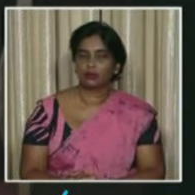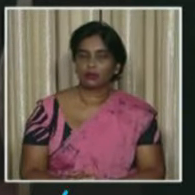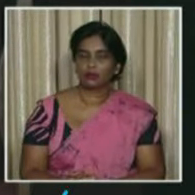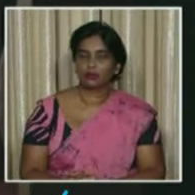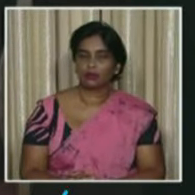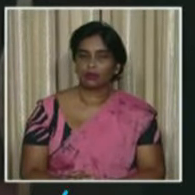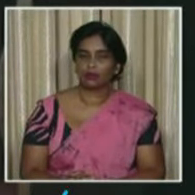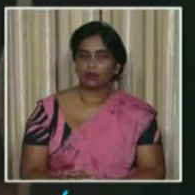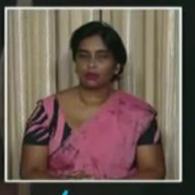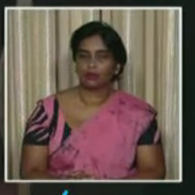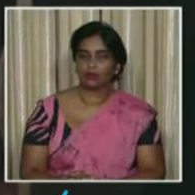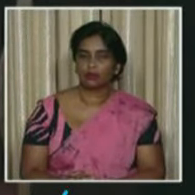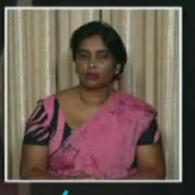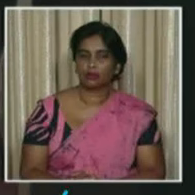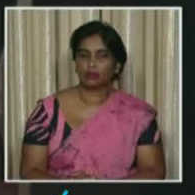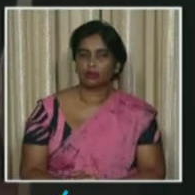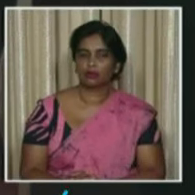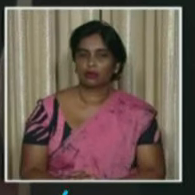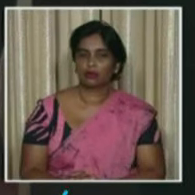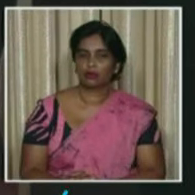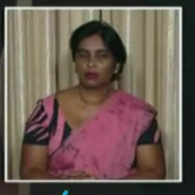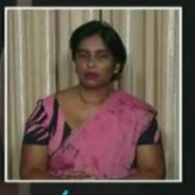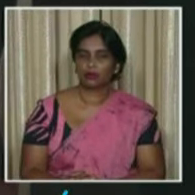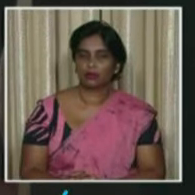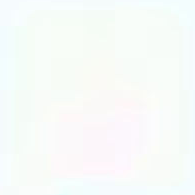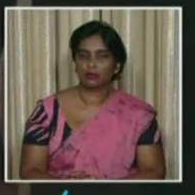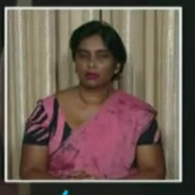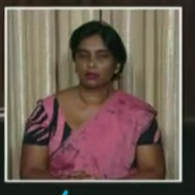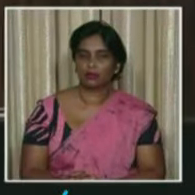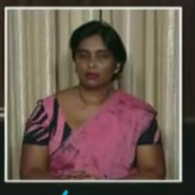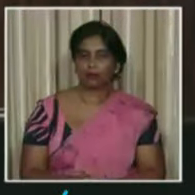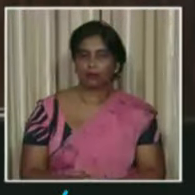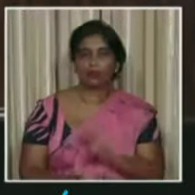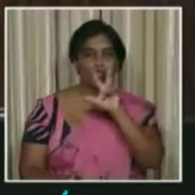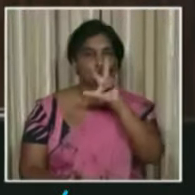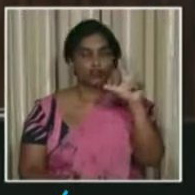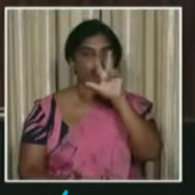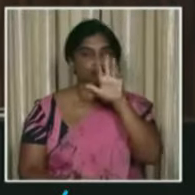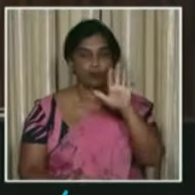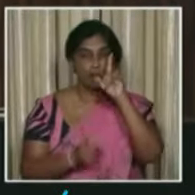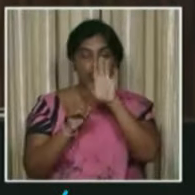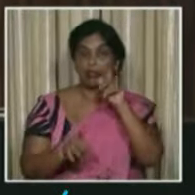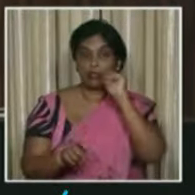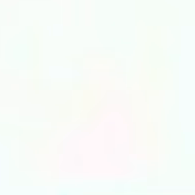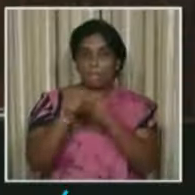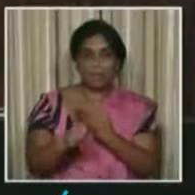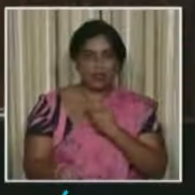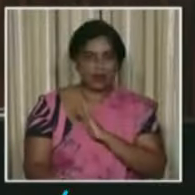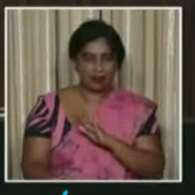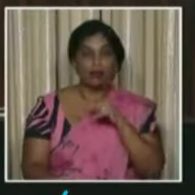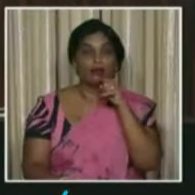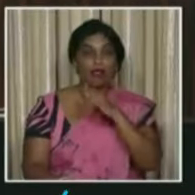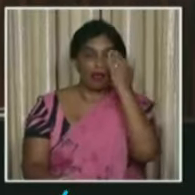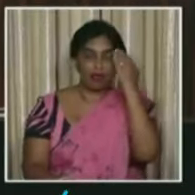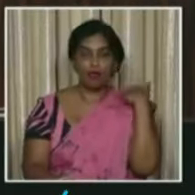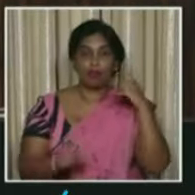දැන් පොයින්ට් බෝඩ් එකේ කියන්නේ මේ බුරු දොඩවන්න නැතුව. ඒ වගේම කරු කතානායකතුමනේ 80ට 89 වගේ මෙයාගේ තාත්තෝගේ මිනි මෙරුවේ නෑ. හරි. මෙයාගේ